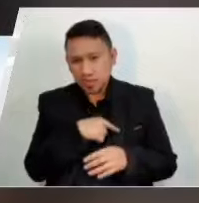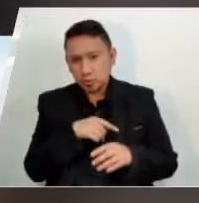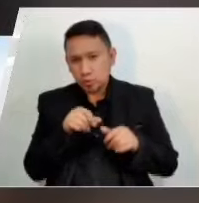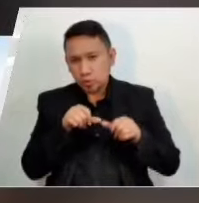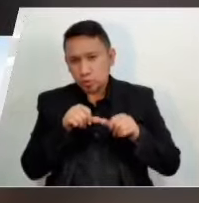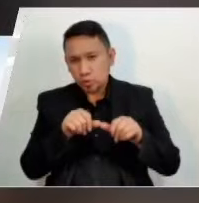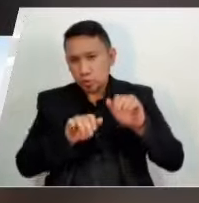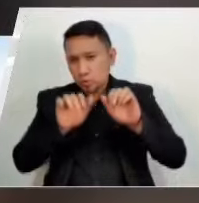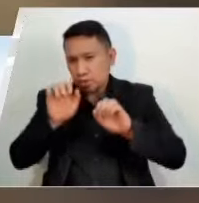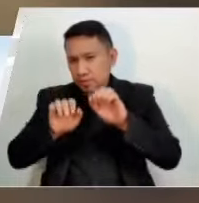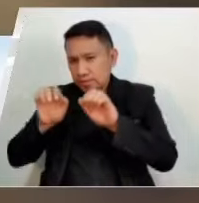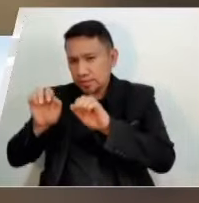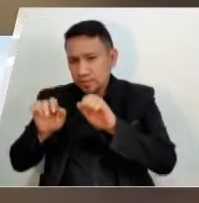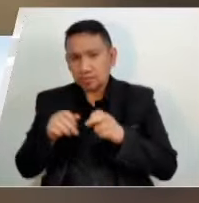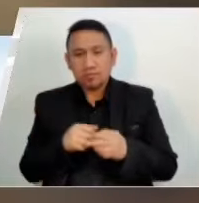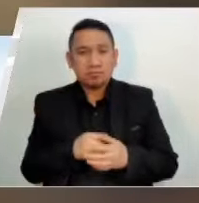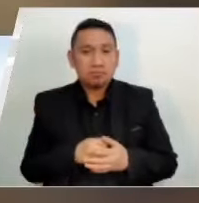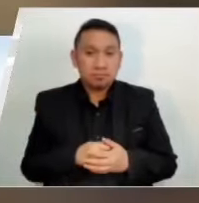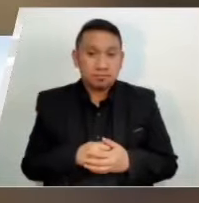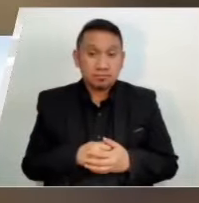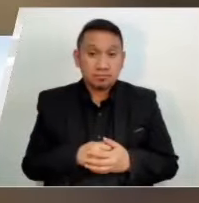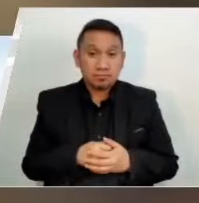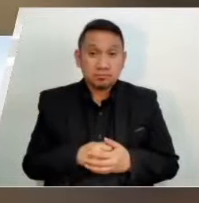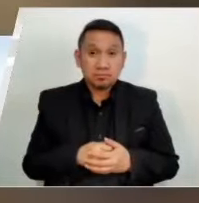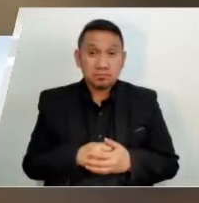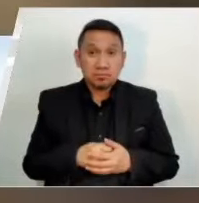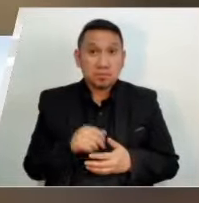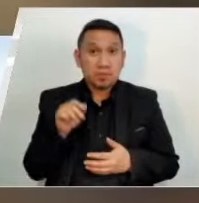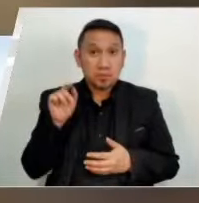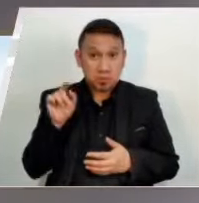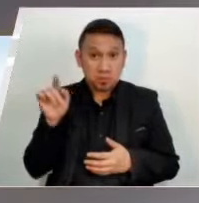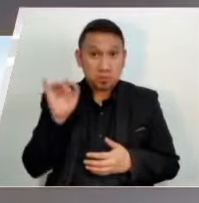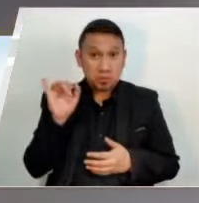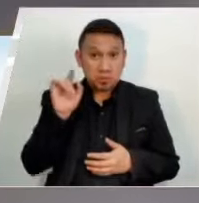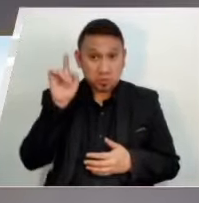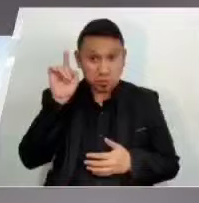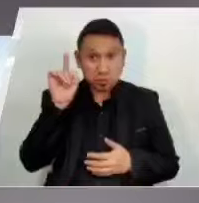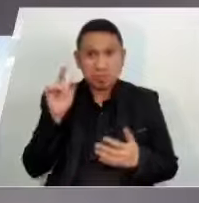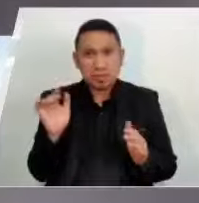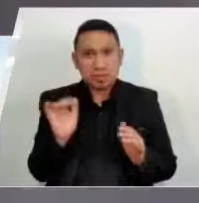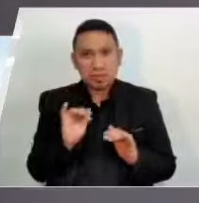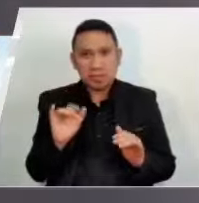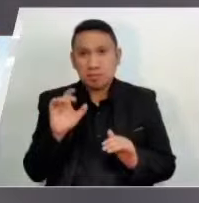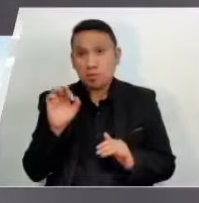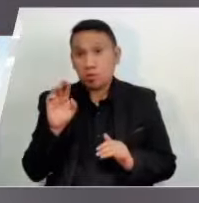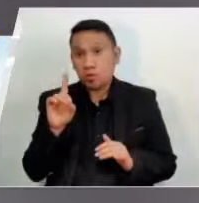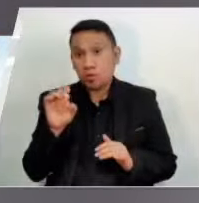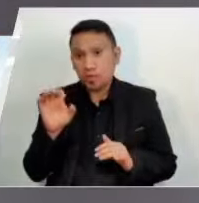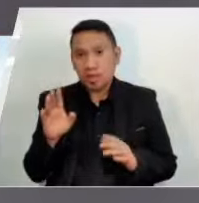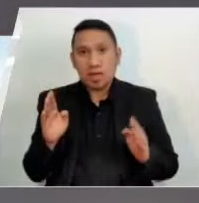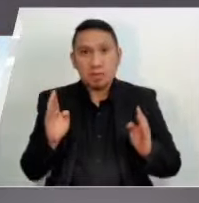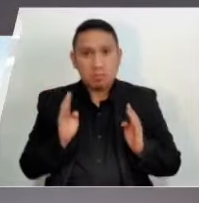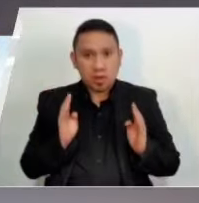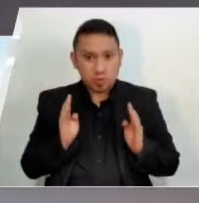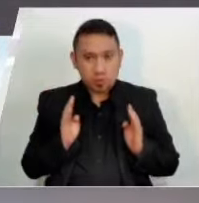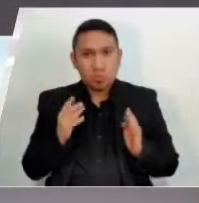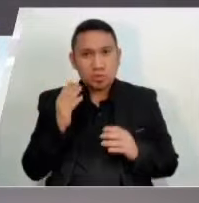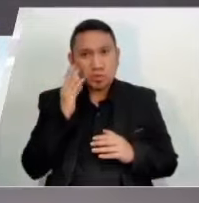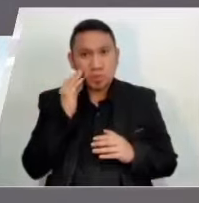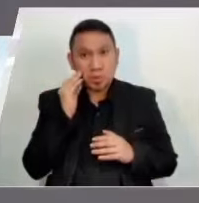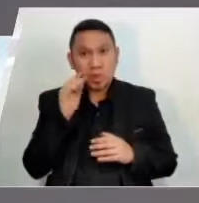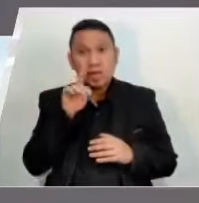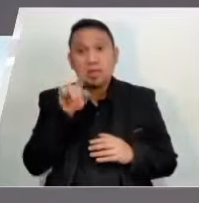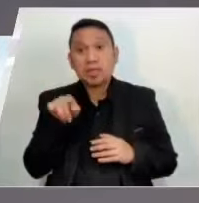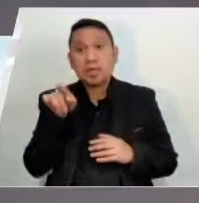sa ilang bahagi ng Cordillera Administrative Region ang pagyanig. Tulad sa Baguio City, kung saan kinansila ng isang